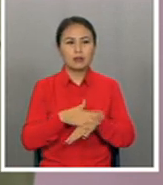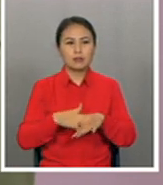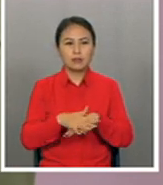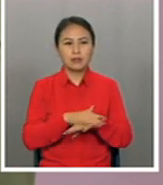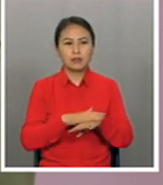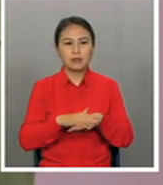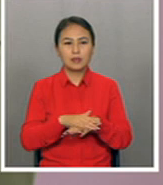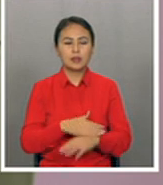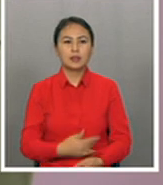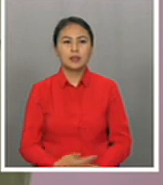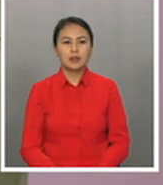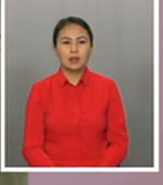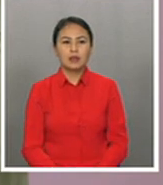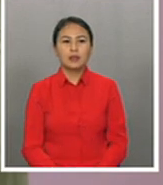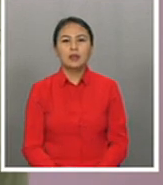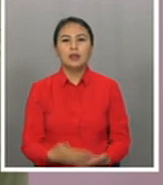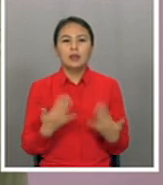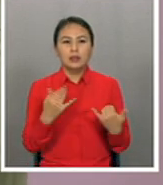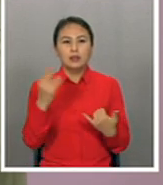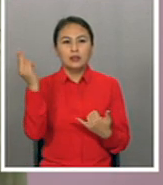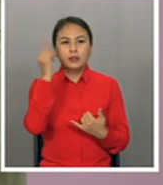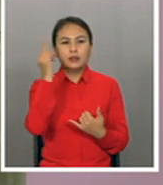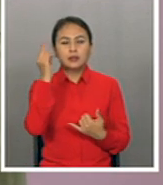баласымын». Бүгінгі сабақта